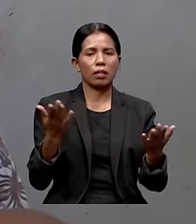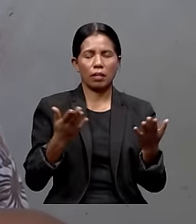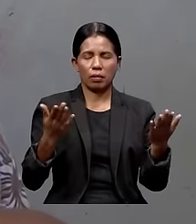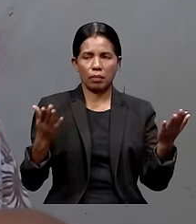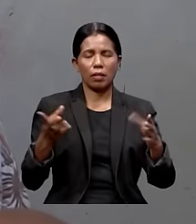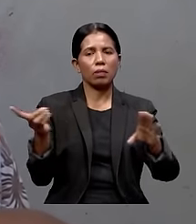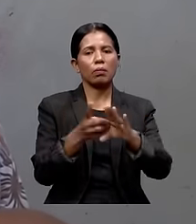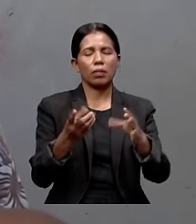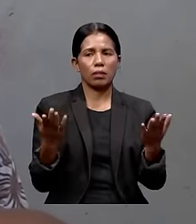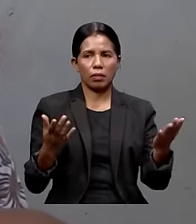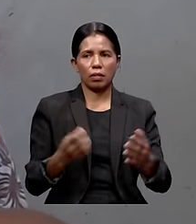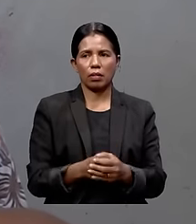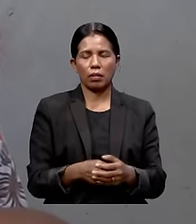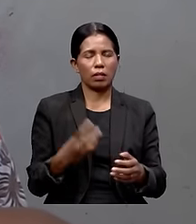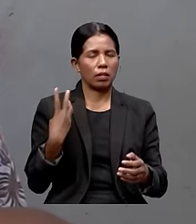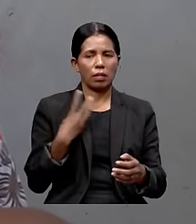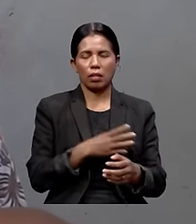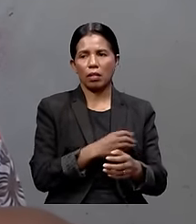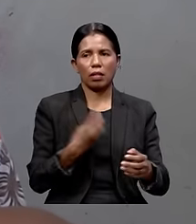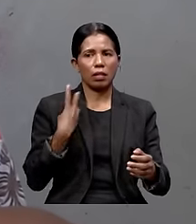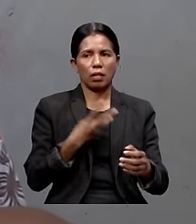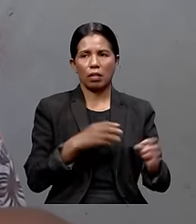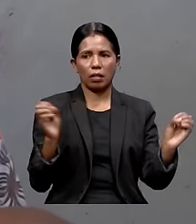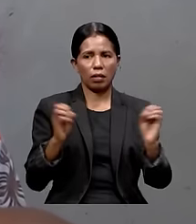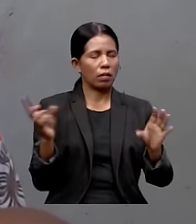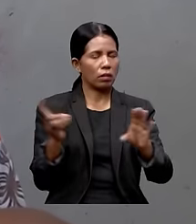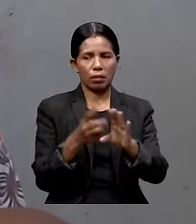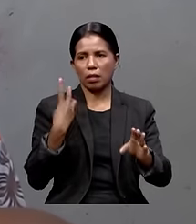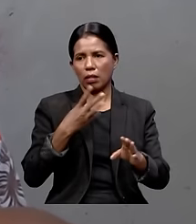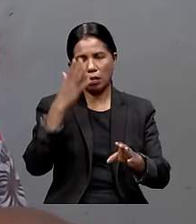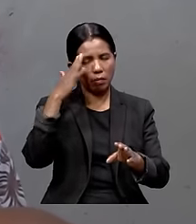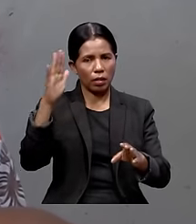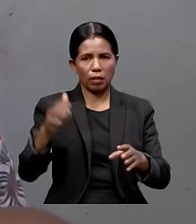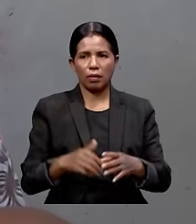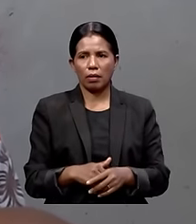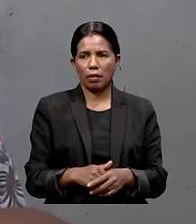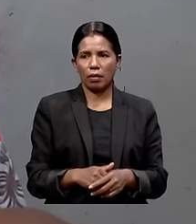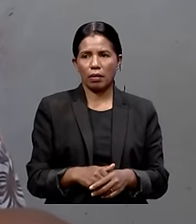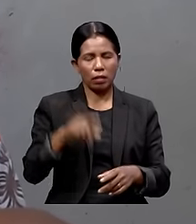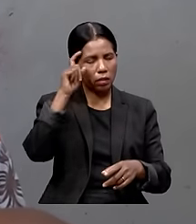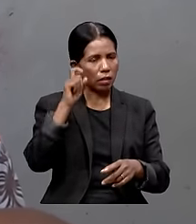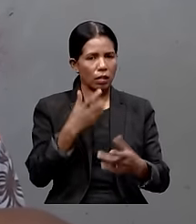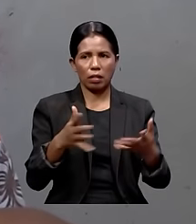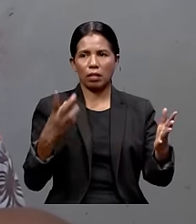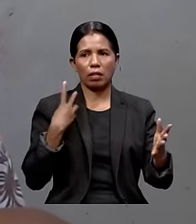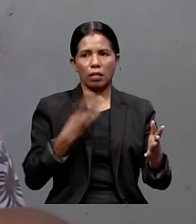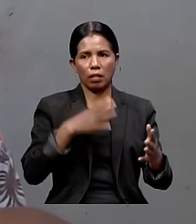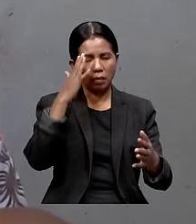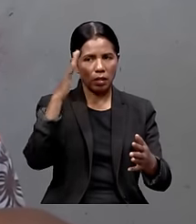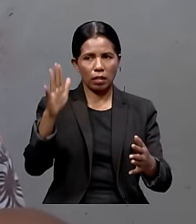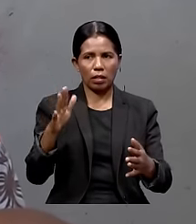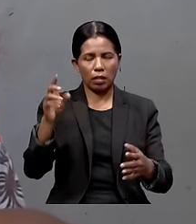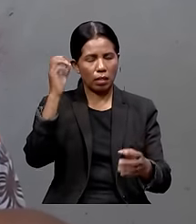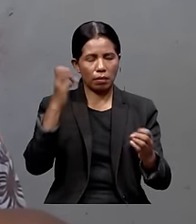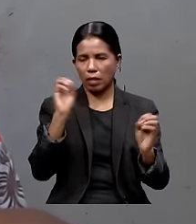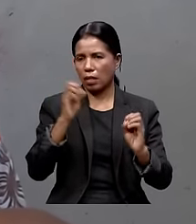mana? Mai nak dia bapa, ami buatin dokumen tu am lahira. Sanana hini baudin sanana ala ami lahateni amla hari